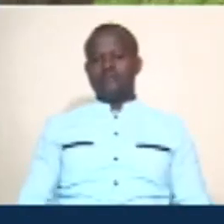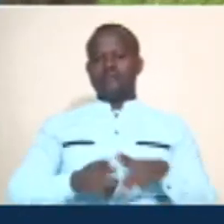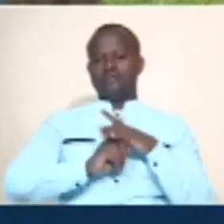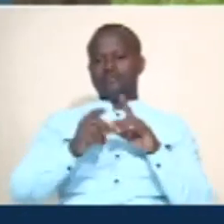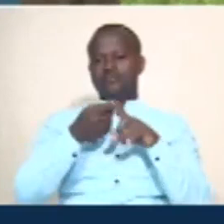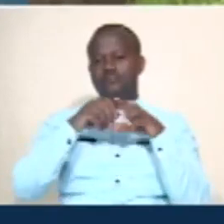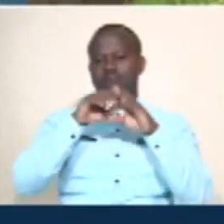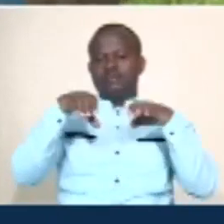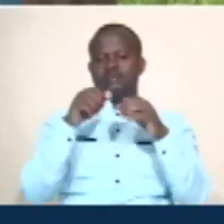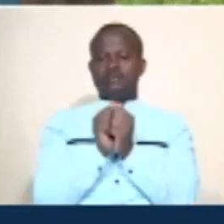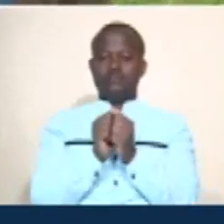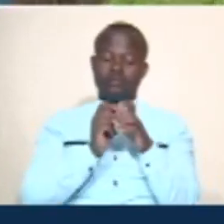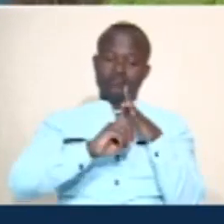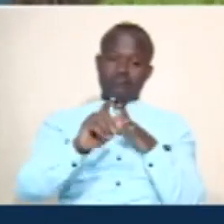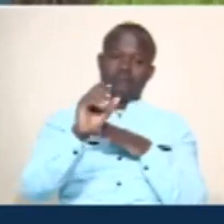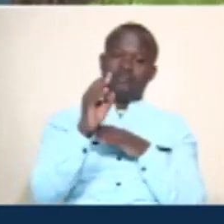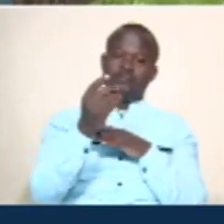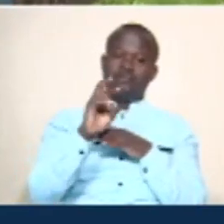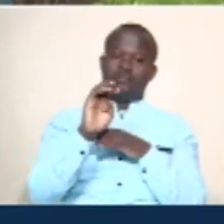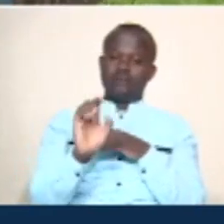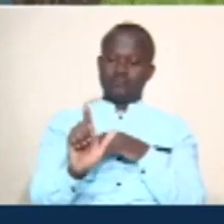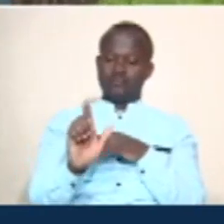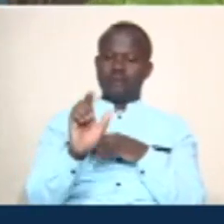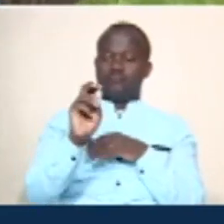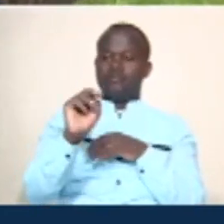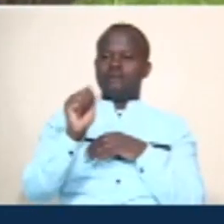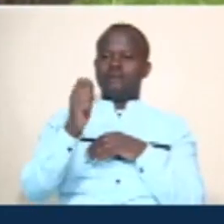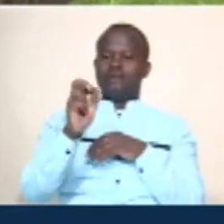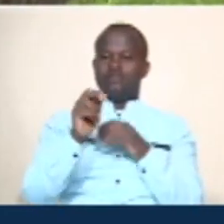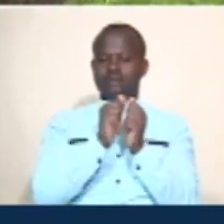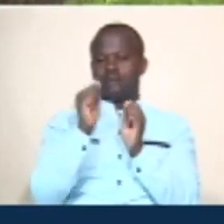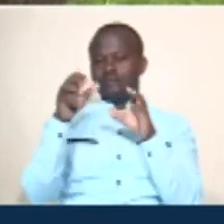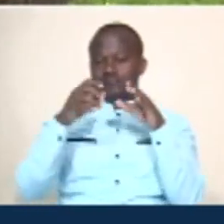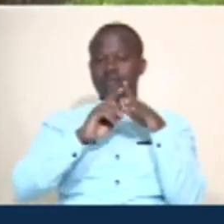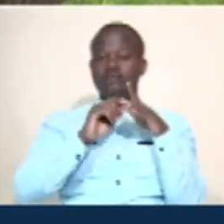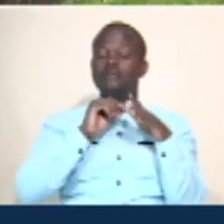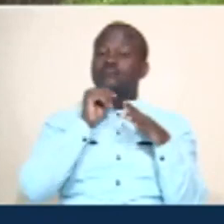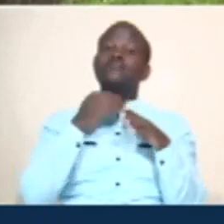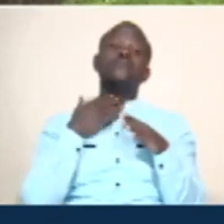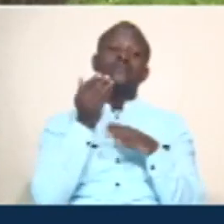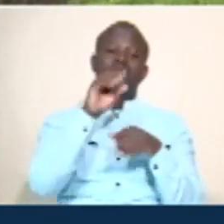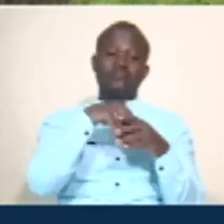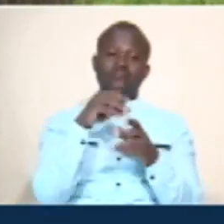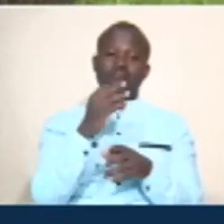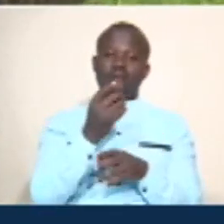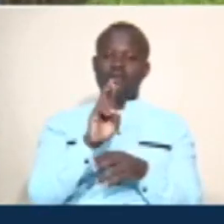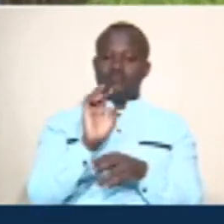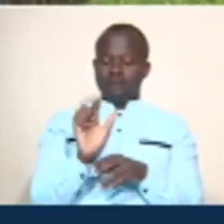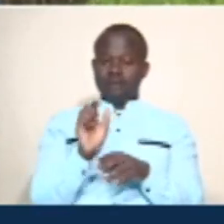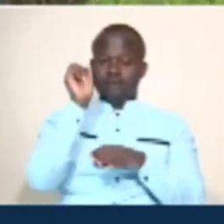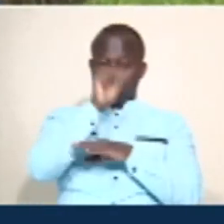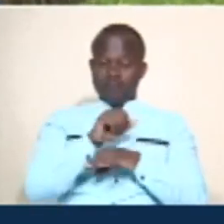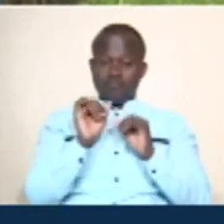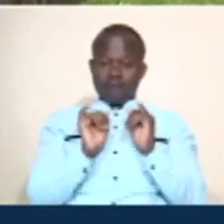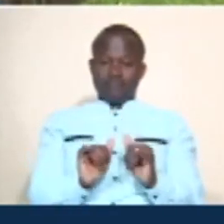warungu, nahunze FDL Nyatura n'indi mitwe twaje intwaro twicaga. Sinshaka no gusubirayo FDL kiriyo, byaruta ntigumira aha.